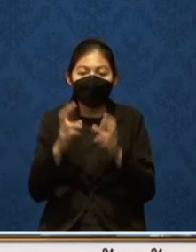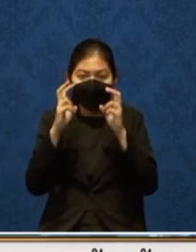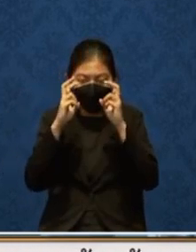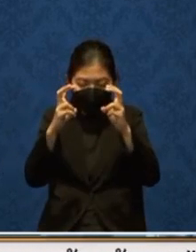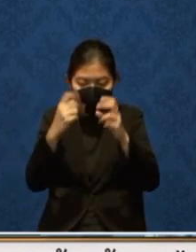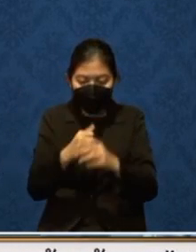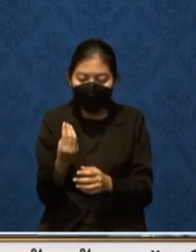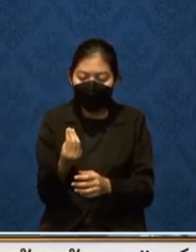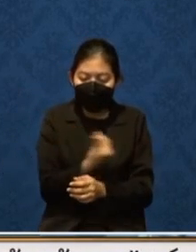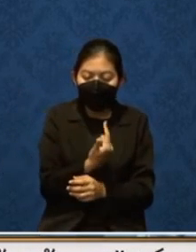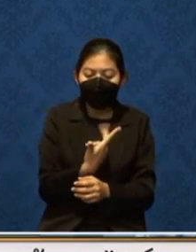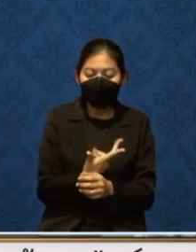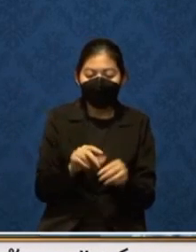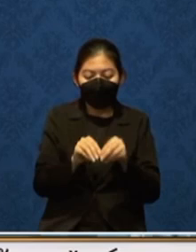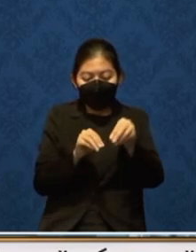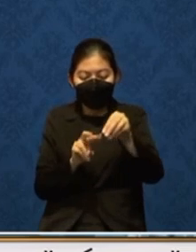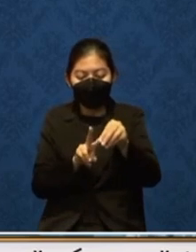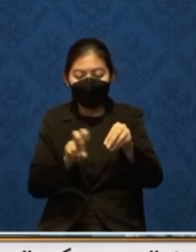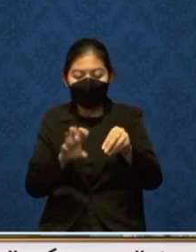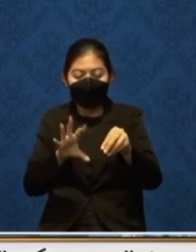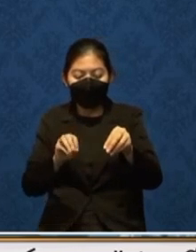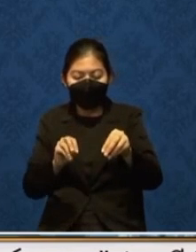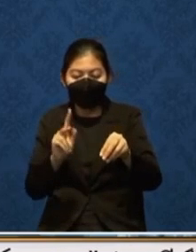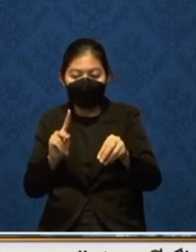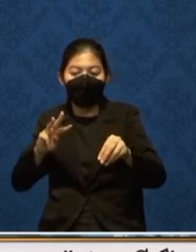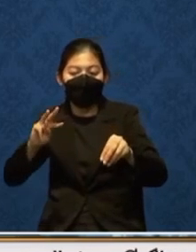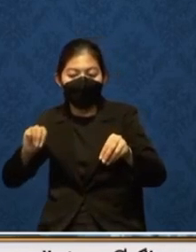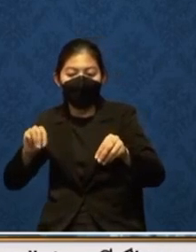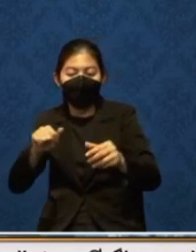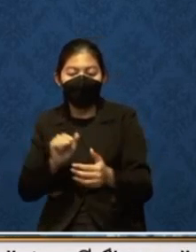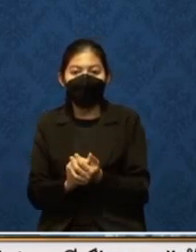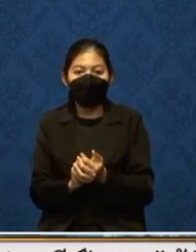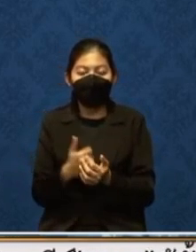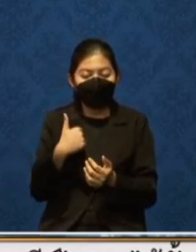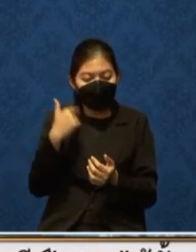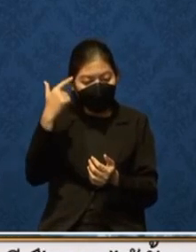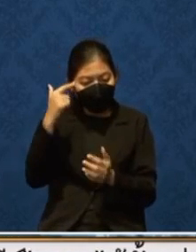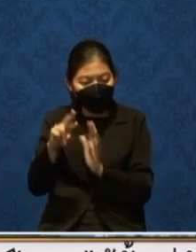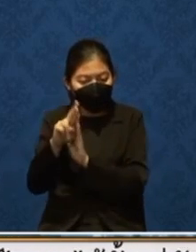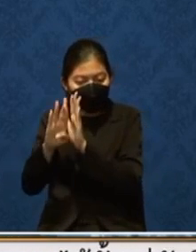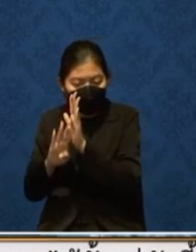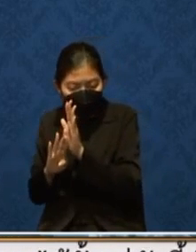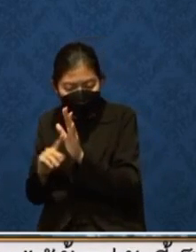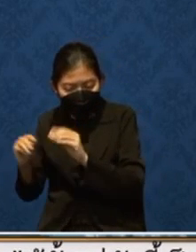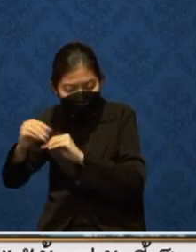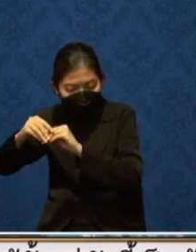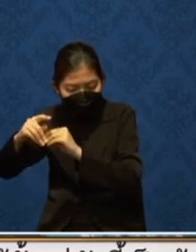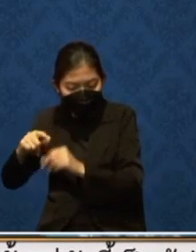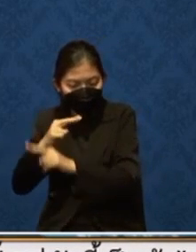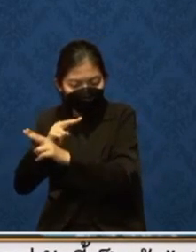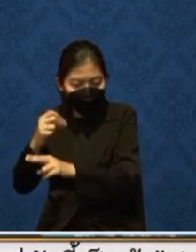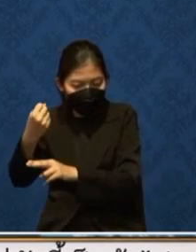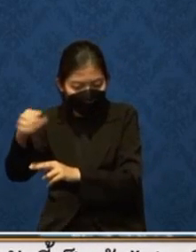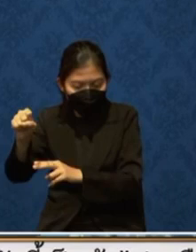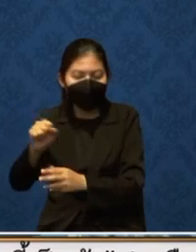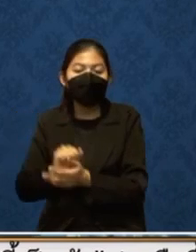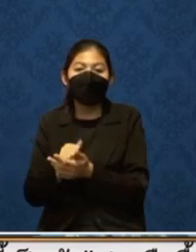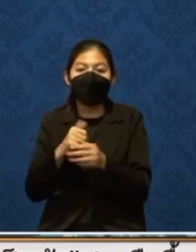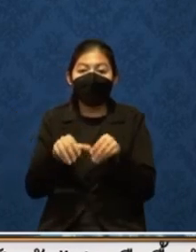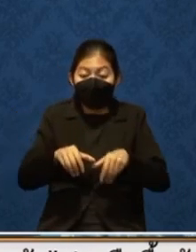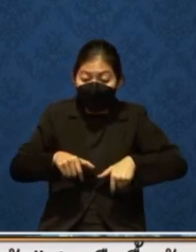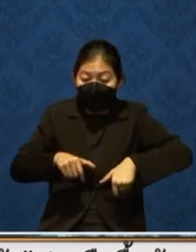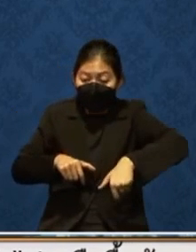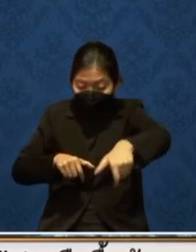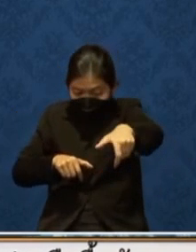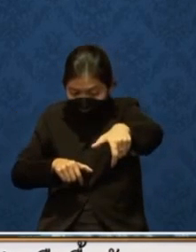้เร็วได้ถึง 250 กิลเมรต่ชื่อโมงเป็นการเพิ่มคำสทให้กัระบบอก 10 เท่าพูดง่ๆ รางเราจะทำจ